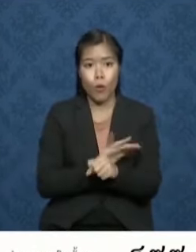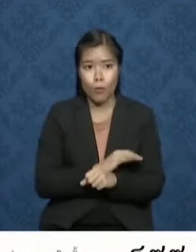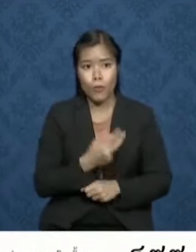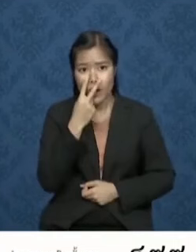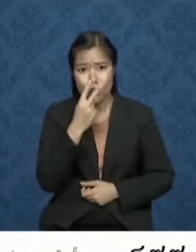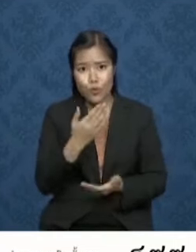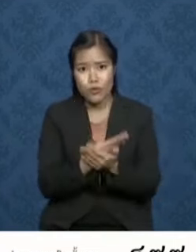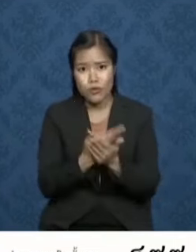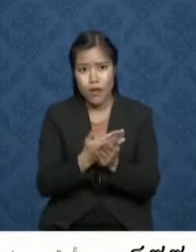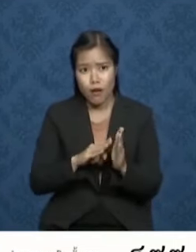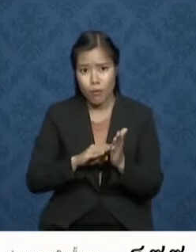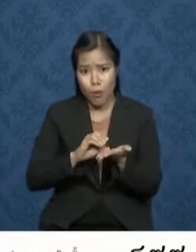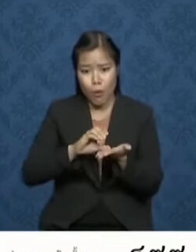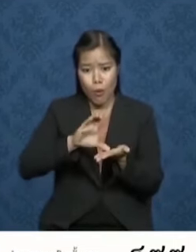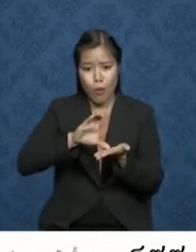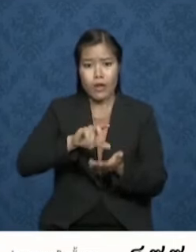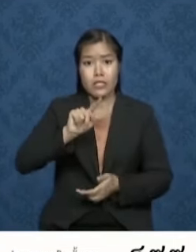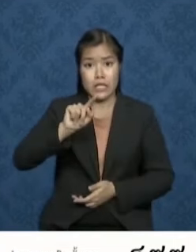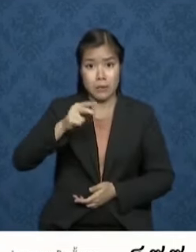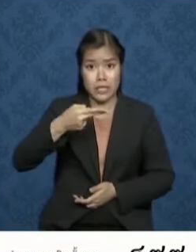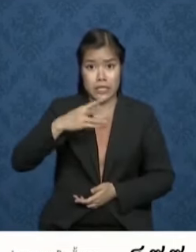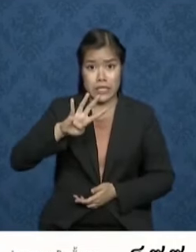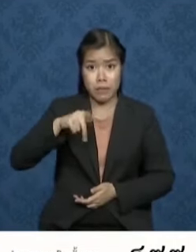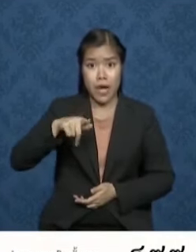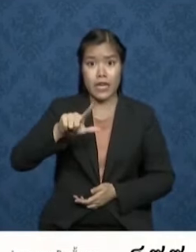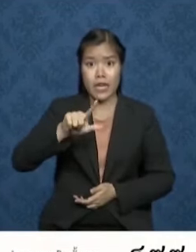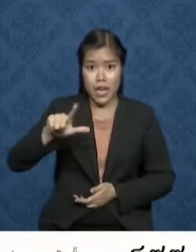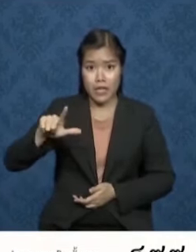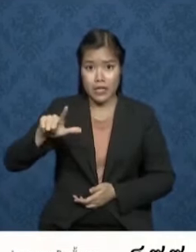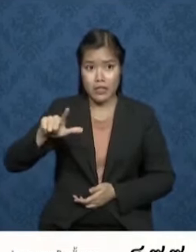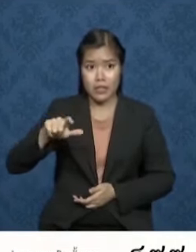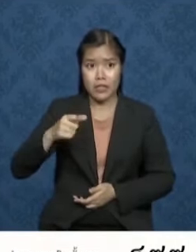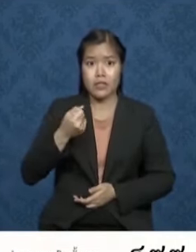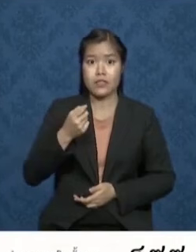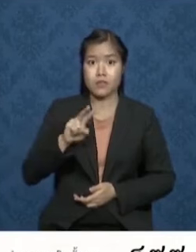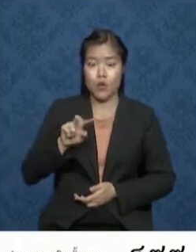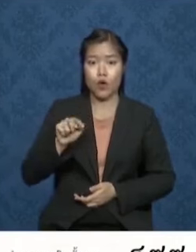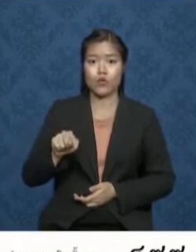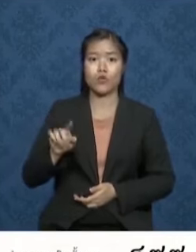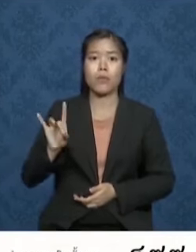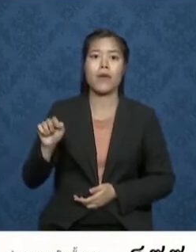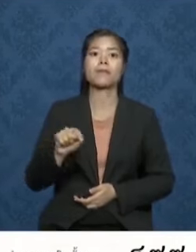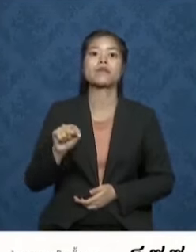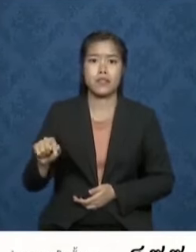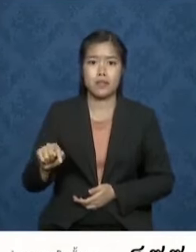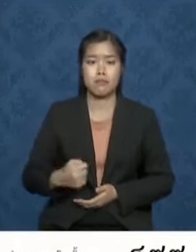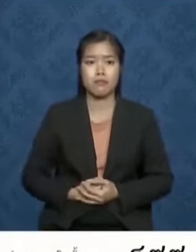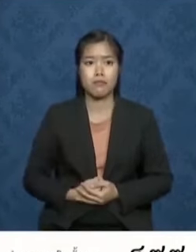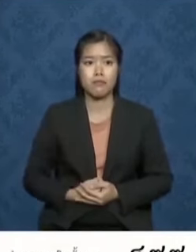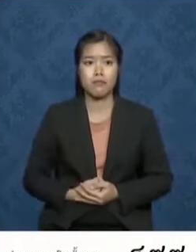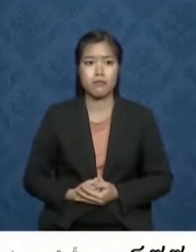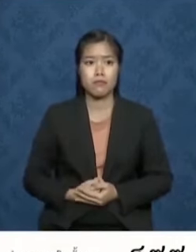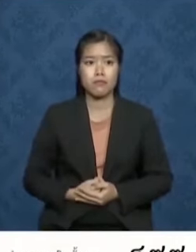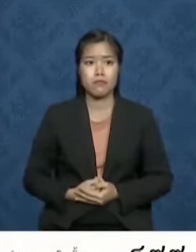สูงถึง 14,000ล้านบาทที่เป็นร้อยละ 12.8ของบุคลากรทั้งหมดของกระทรวงกลาโหมแต่